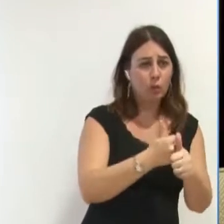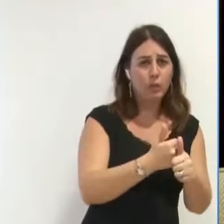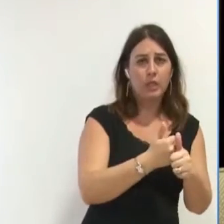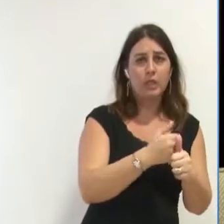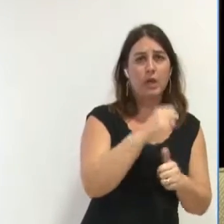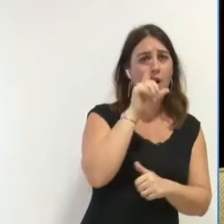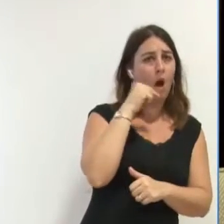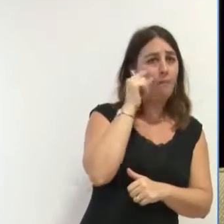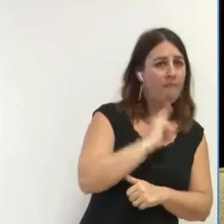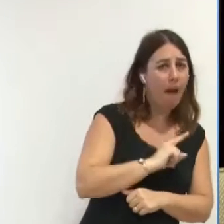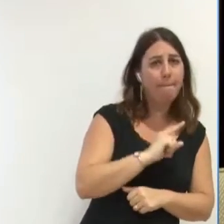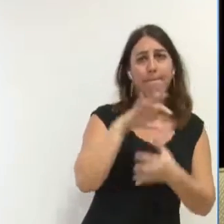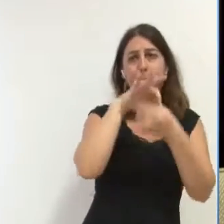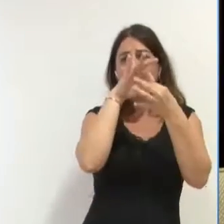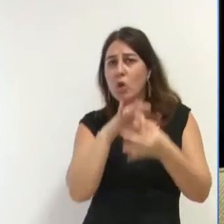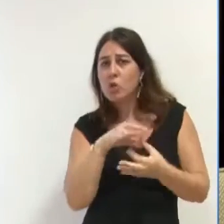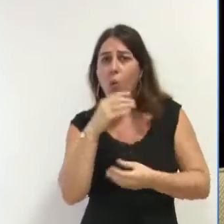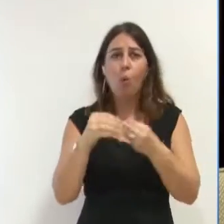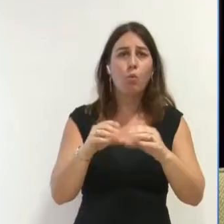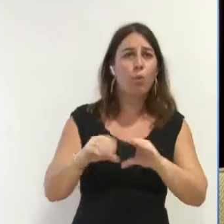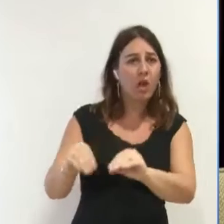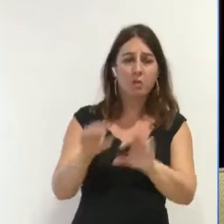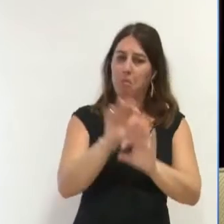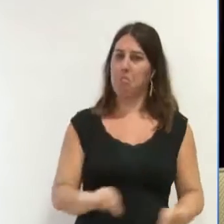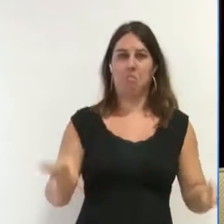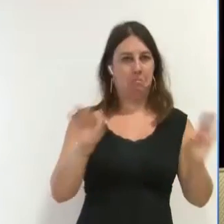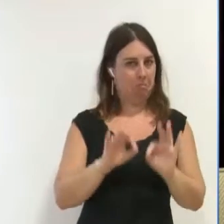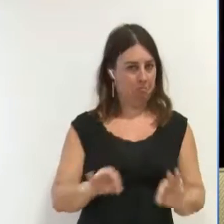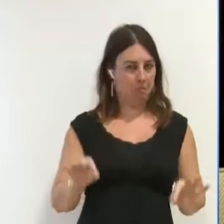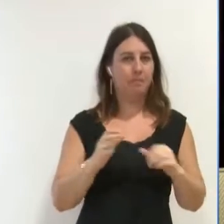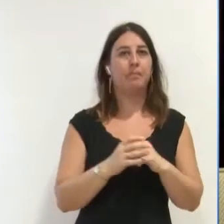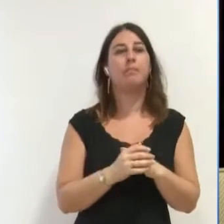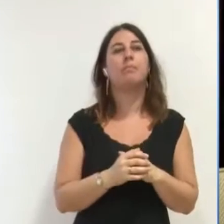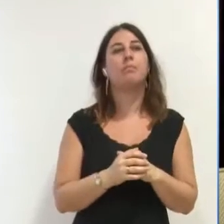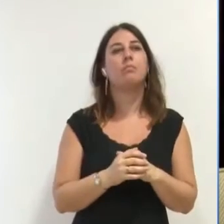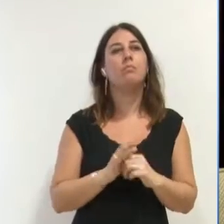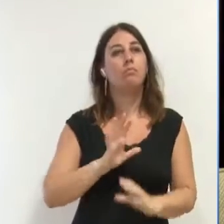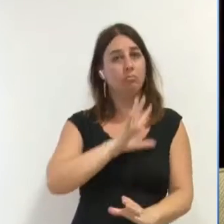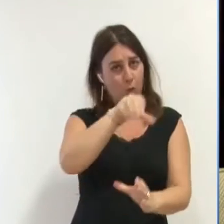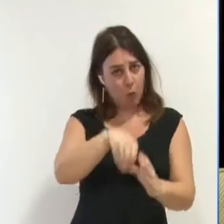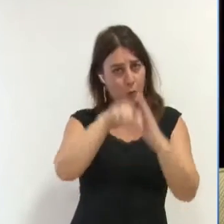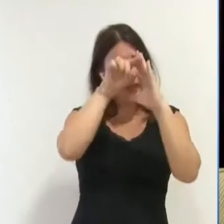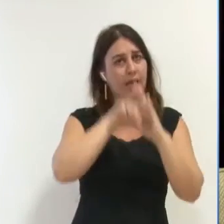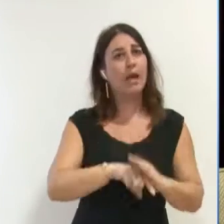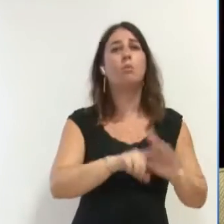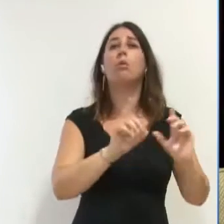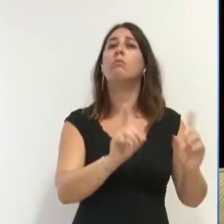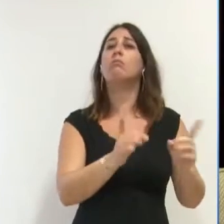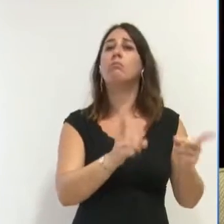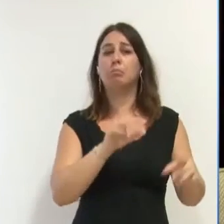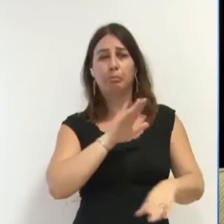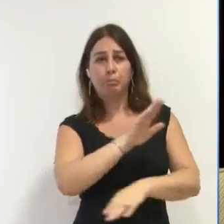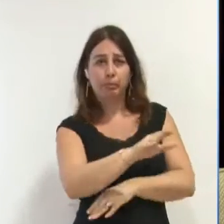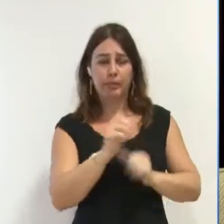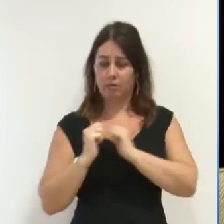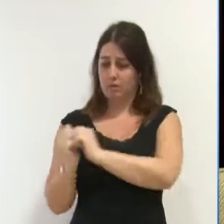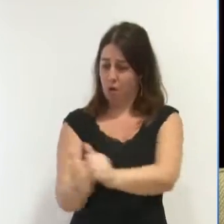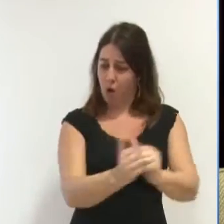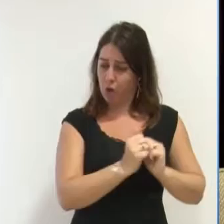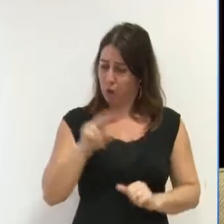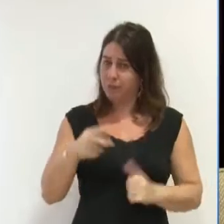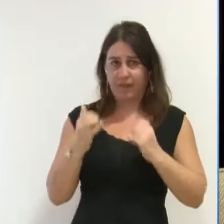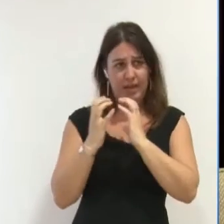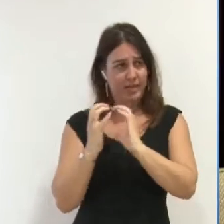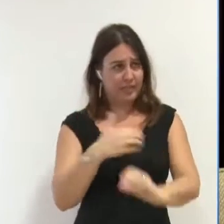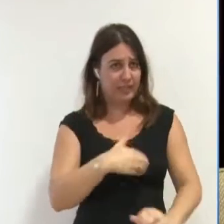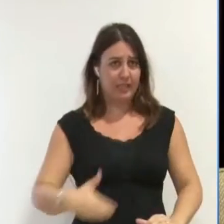communauté ou la catégorie de la population. Il en est de même concernant le règlement des piscines que nous avons collectivement, en effet, adopté